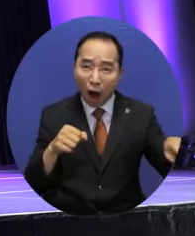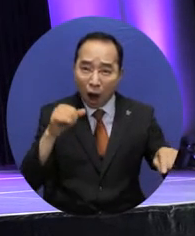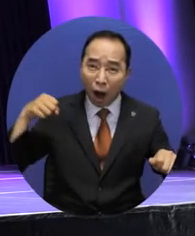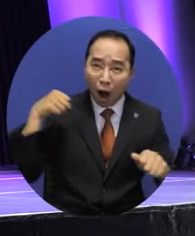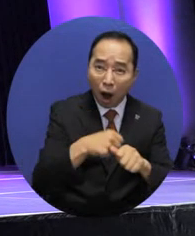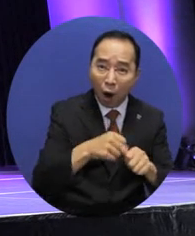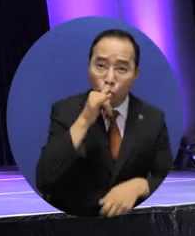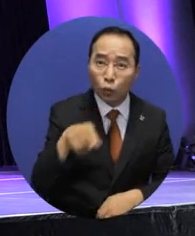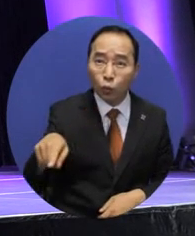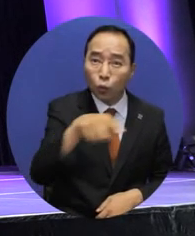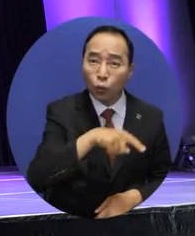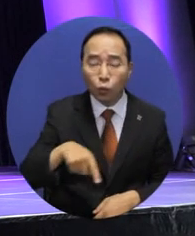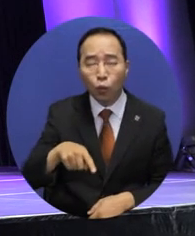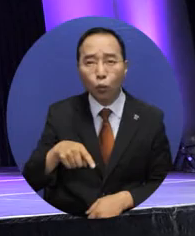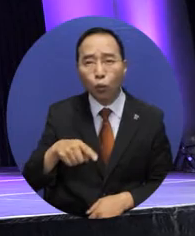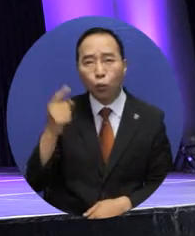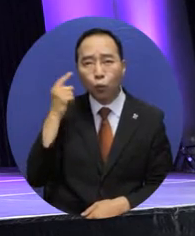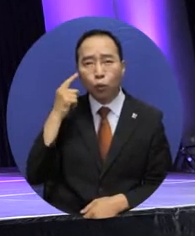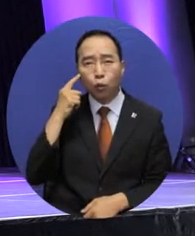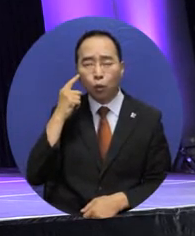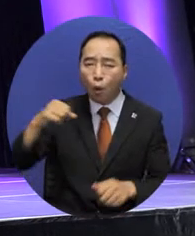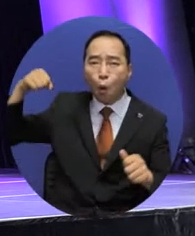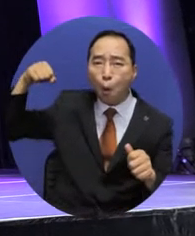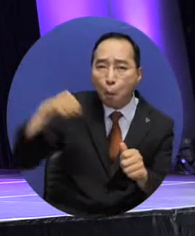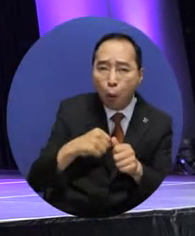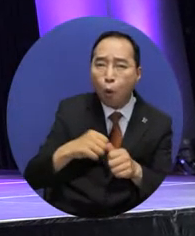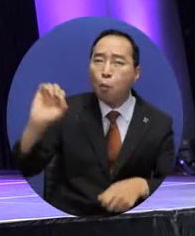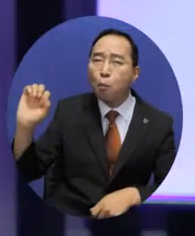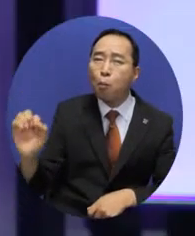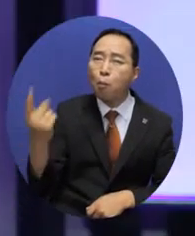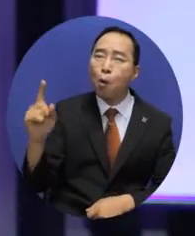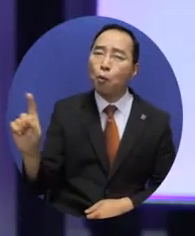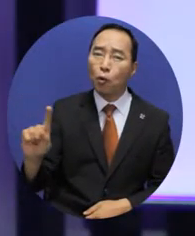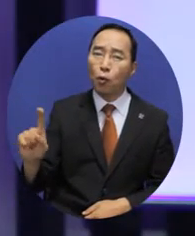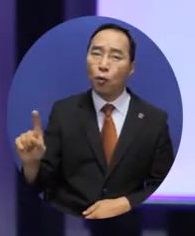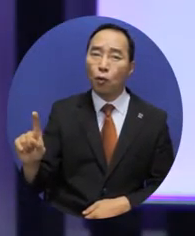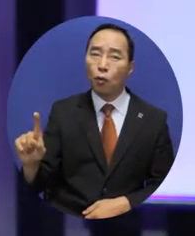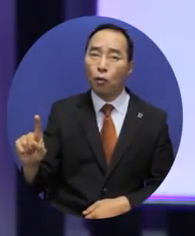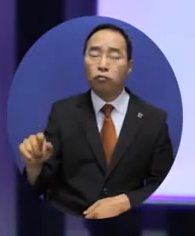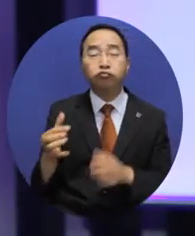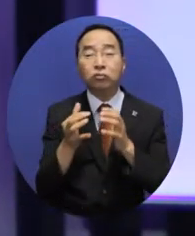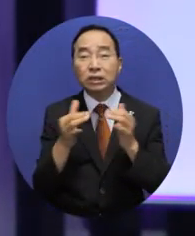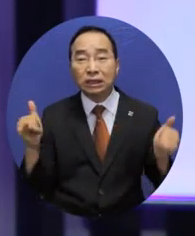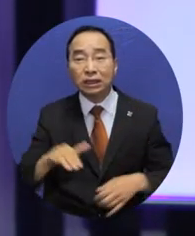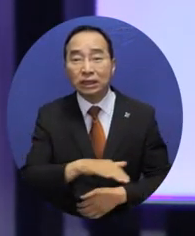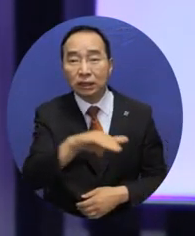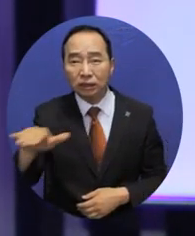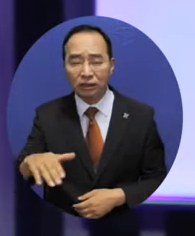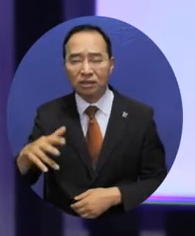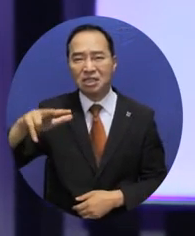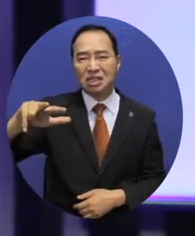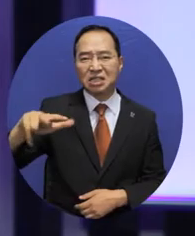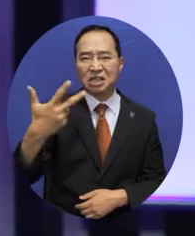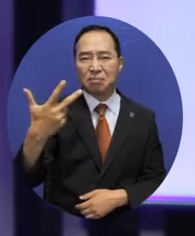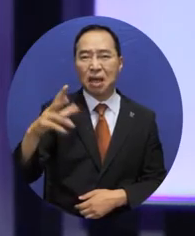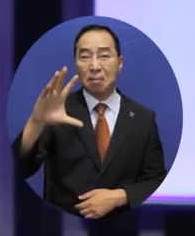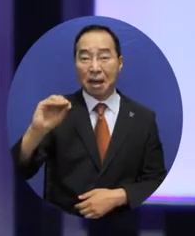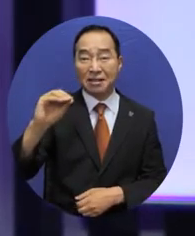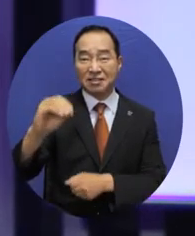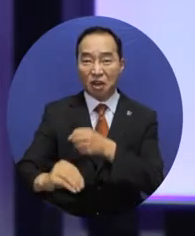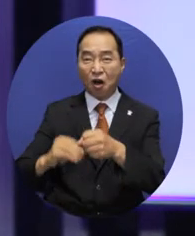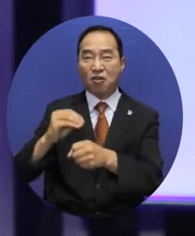무엇이 우리로 하여금 폭력을 행하게 할까요? 우리 인류는 700만 년 전에